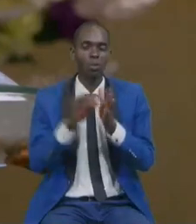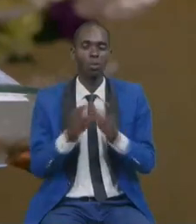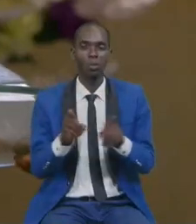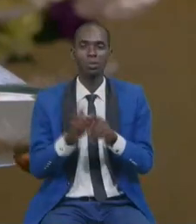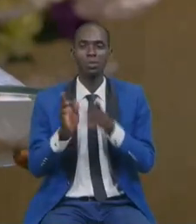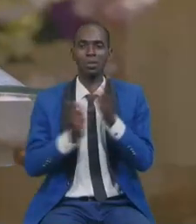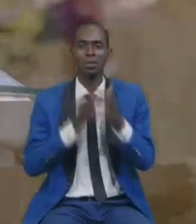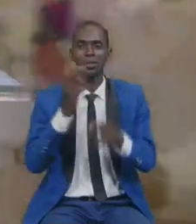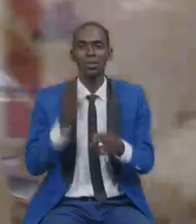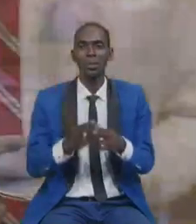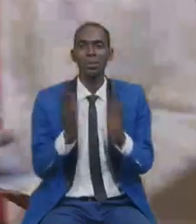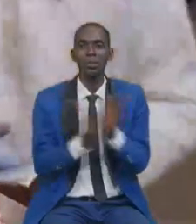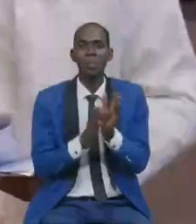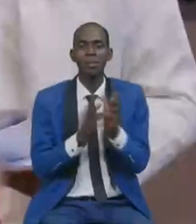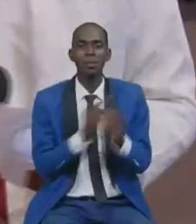Gloire à Dieu.